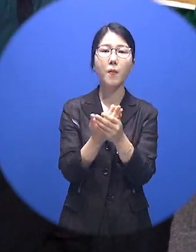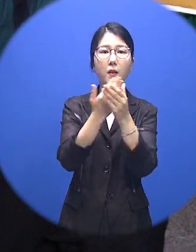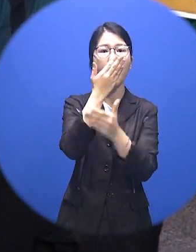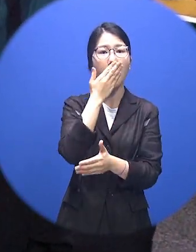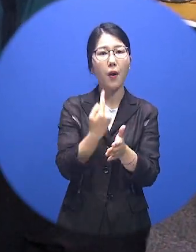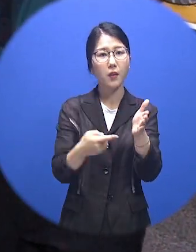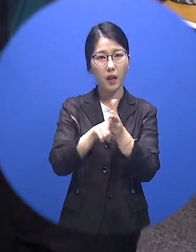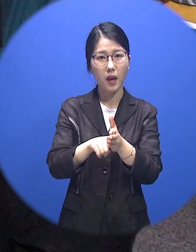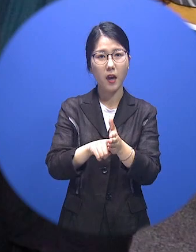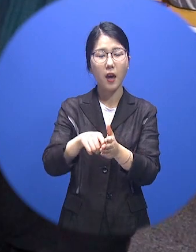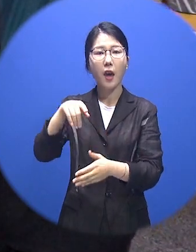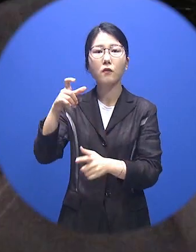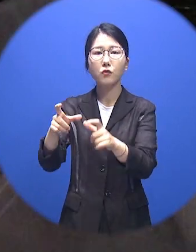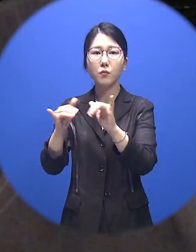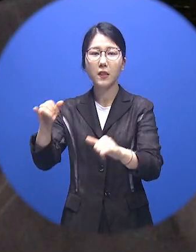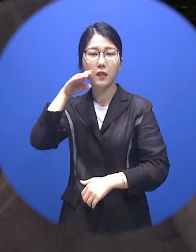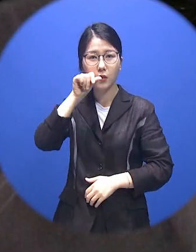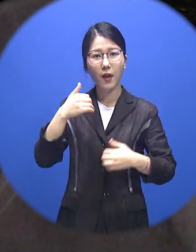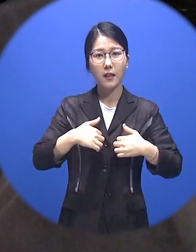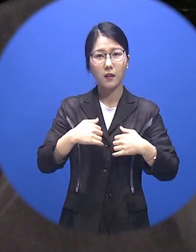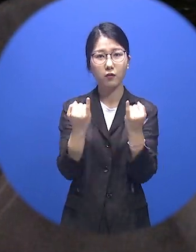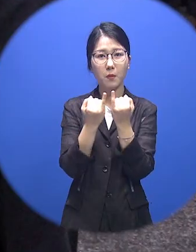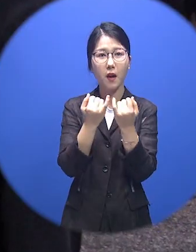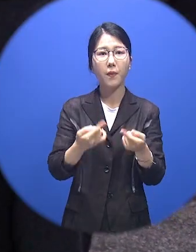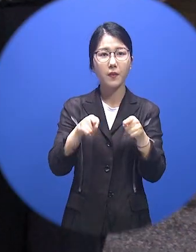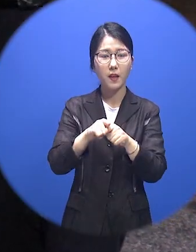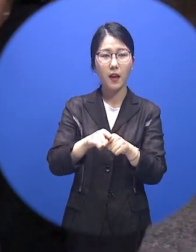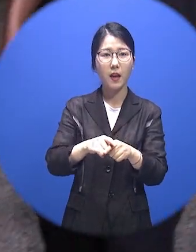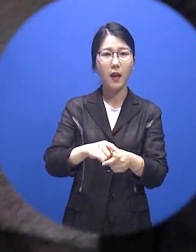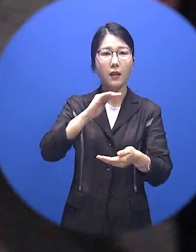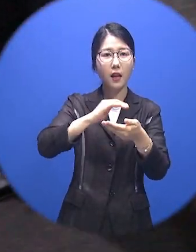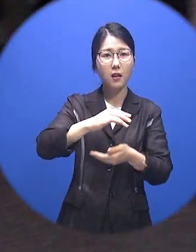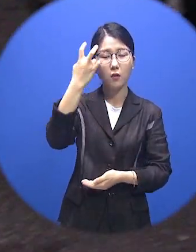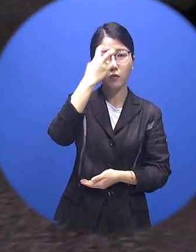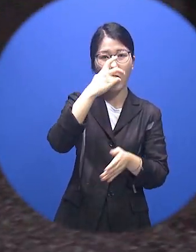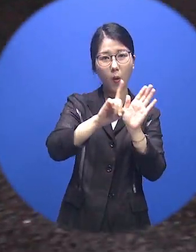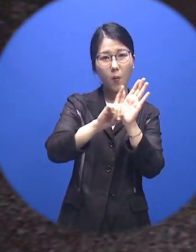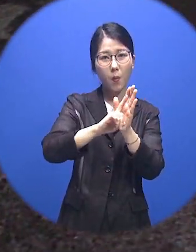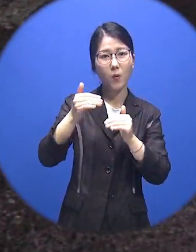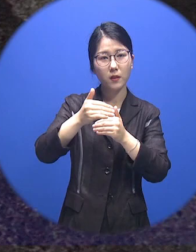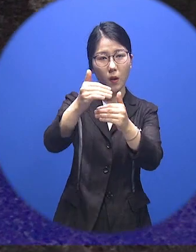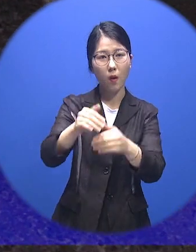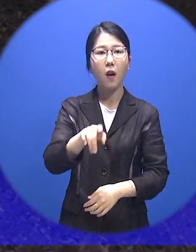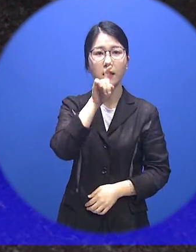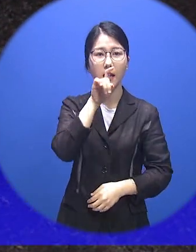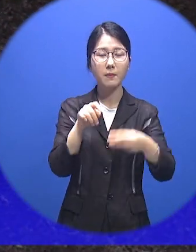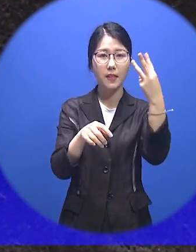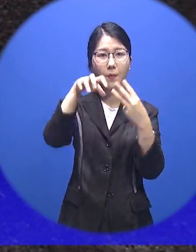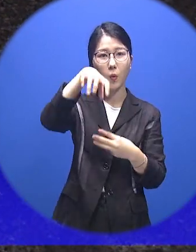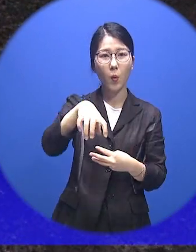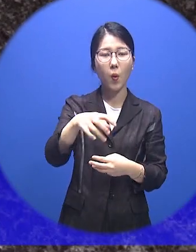순찰이 더욱 활성화될 수 있도록 주민들에게 친숙한 개그우먼들과 함께 탄력순찰 홍보